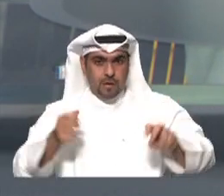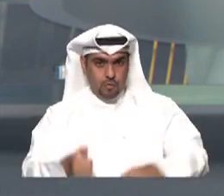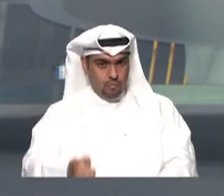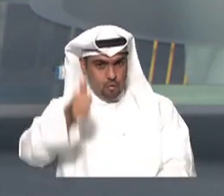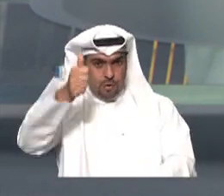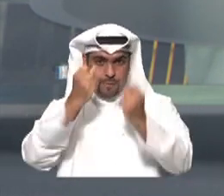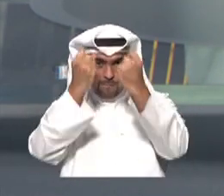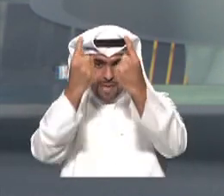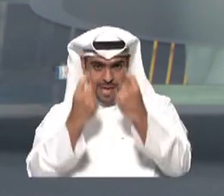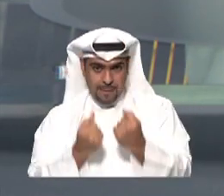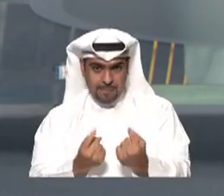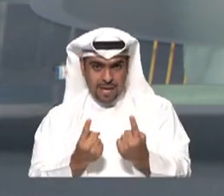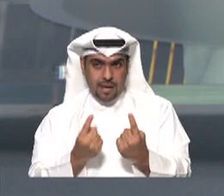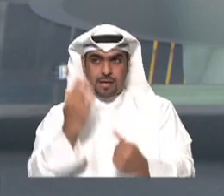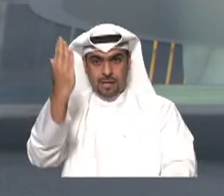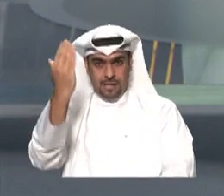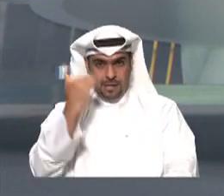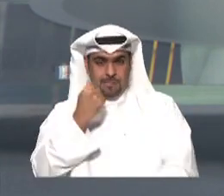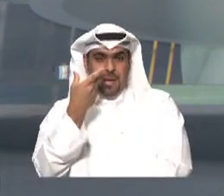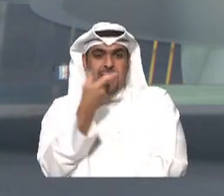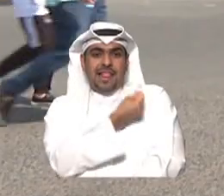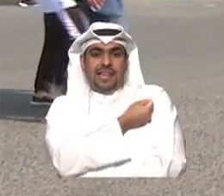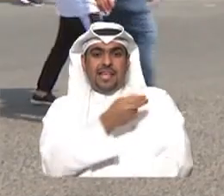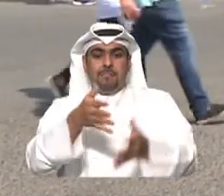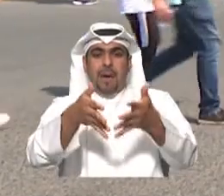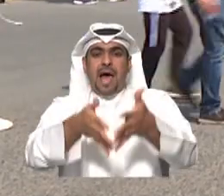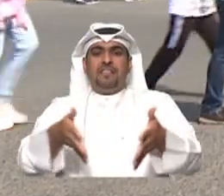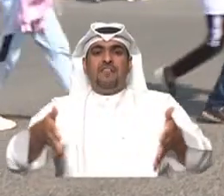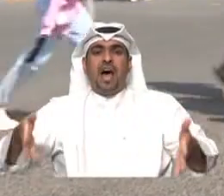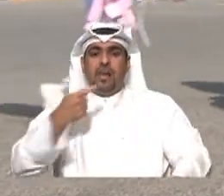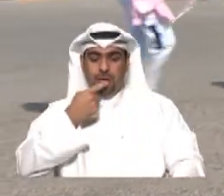الغذاء والدواء الأمريكية.